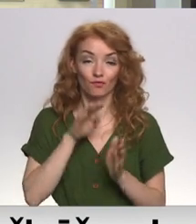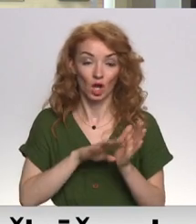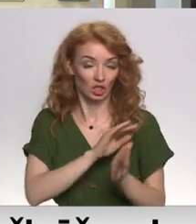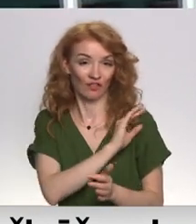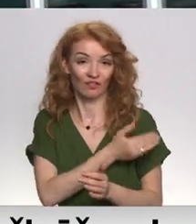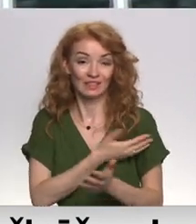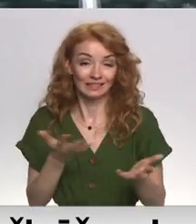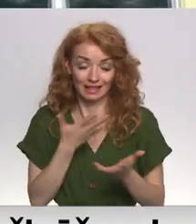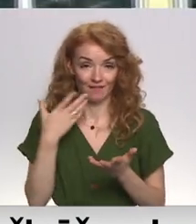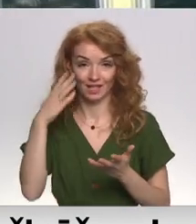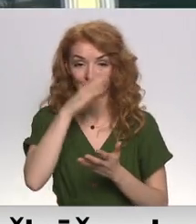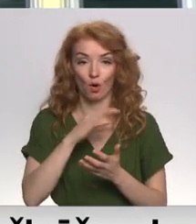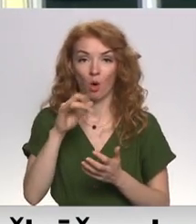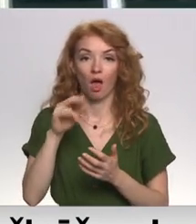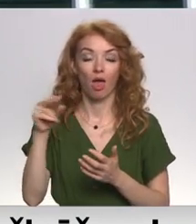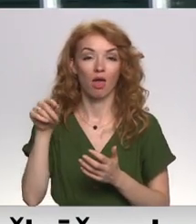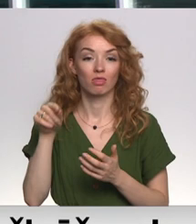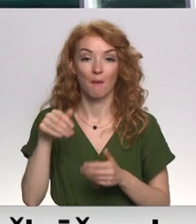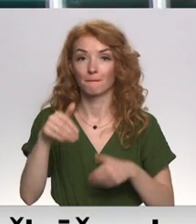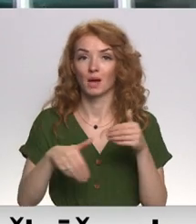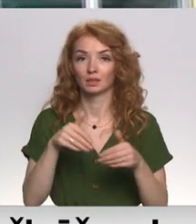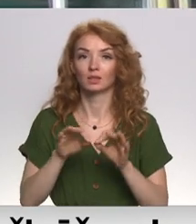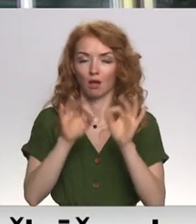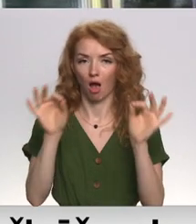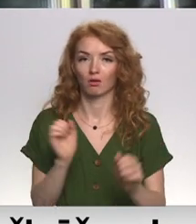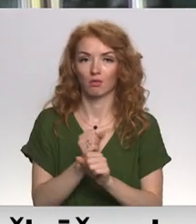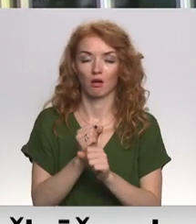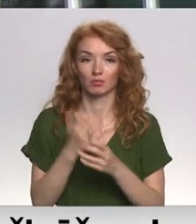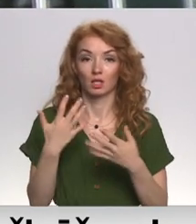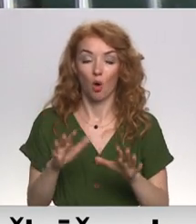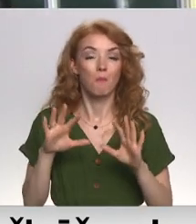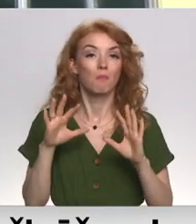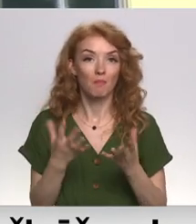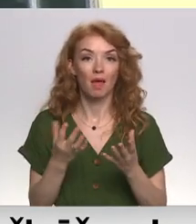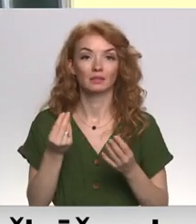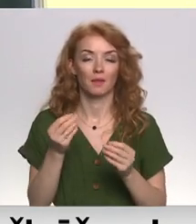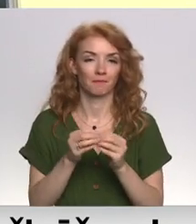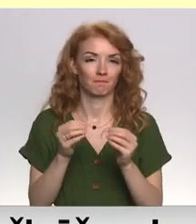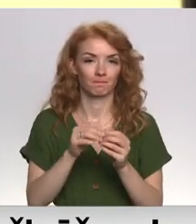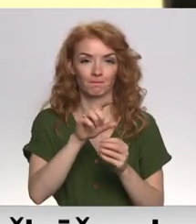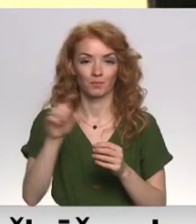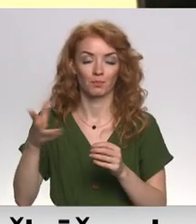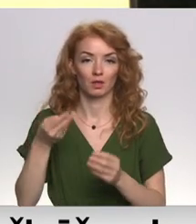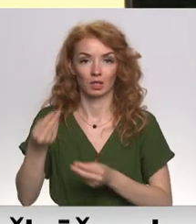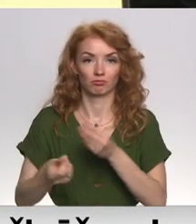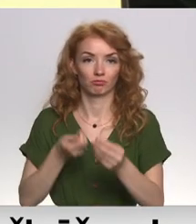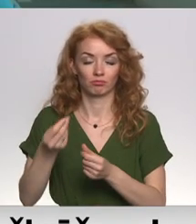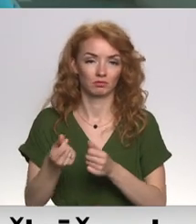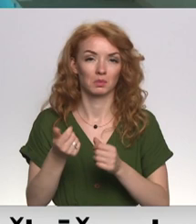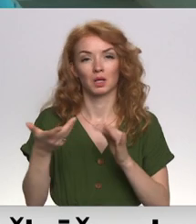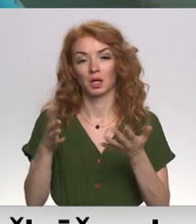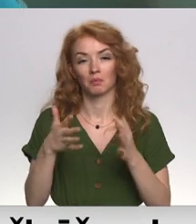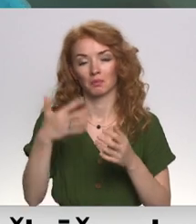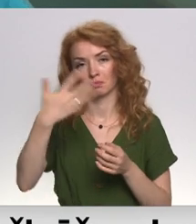nav iespējams. Olainē baseins darbu jau sācis, bet cenas nesot paaugstināts, lai gan uzturēšanas izmaksu pieaugums tiek lēsts